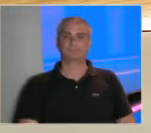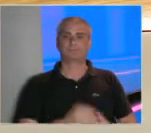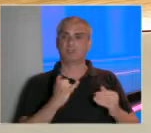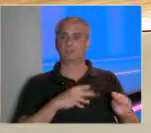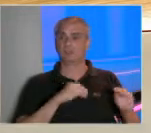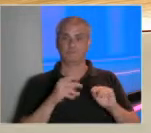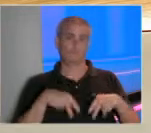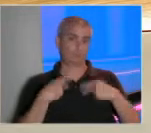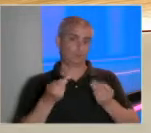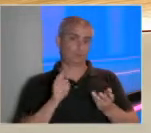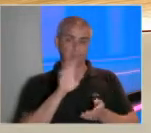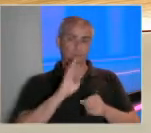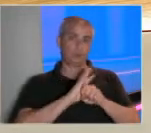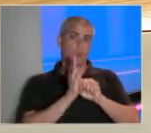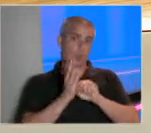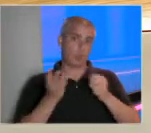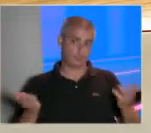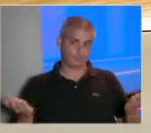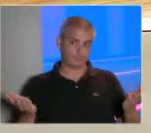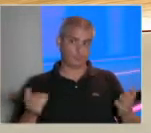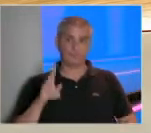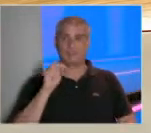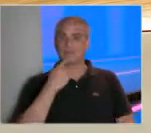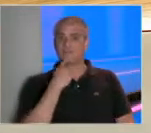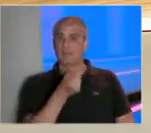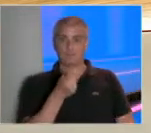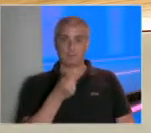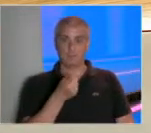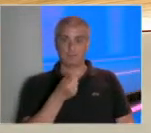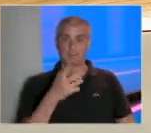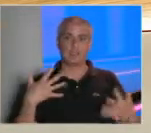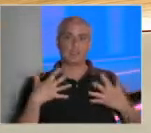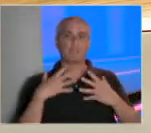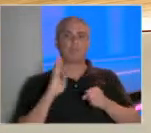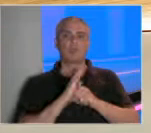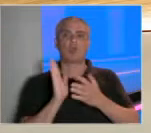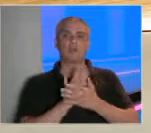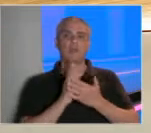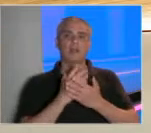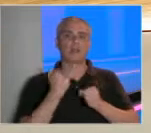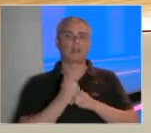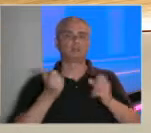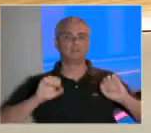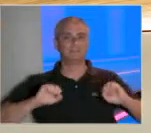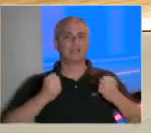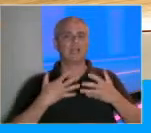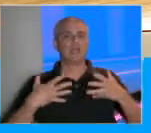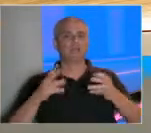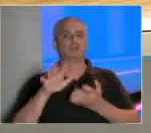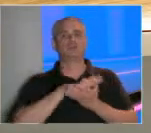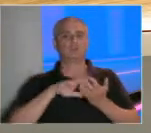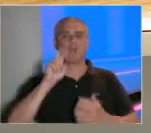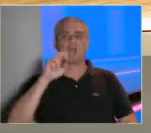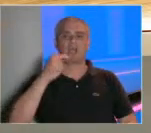עכשיו חוזרים לענייני הקורונה. כאמור, נדב דיווח כאן שהקבינט הקורונה החליט להטיל סגר נושם על שכונת